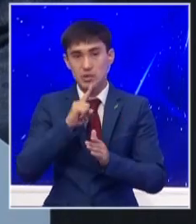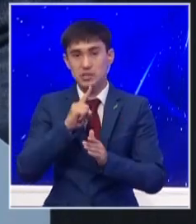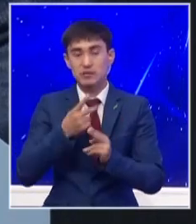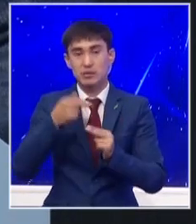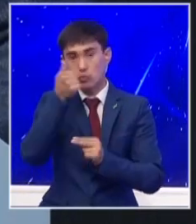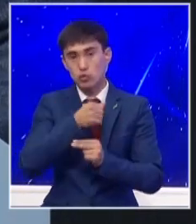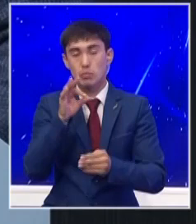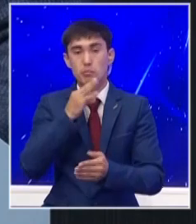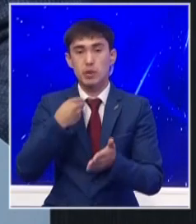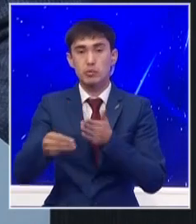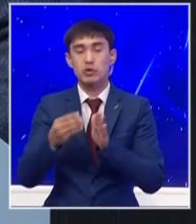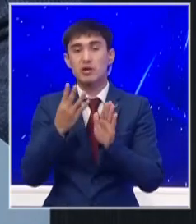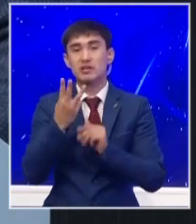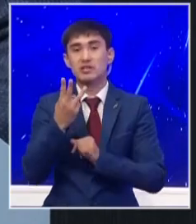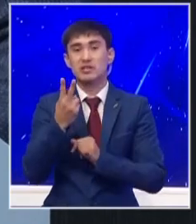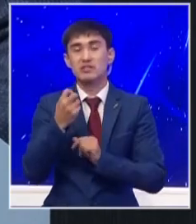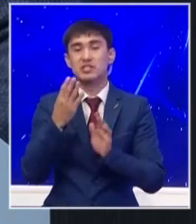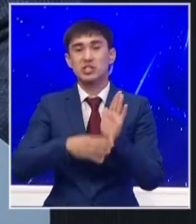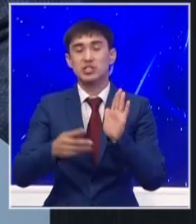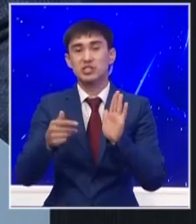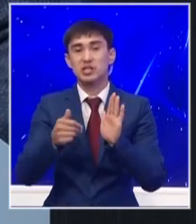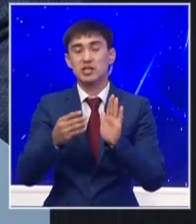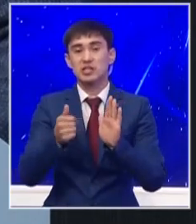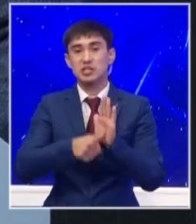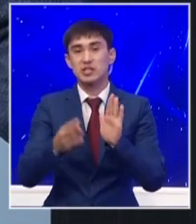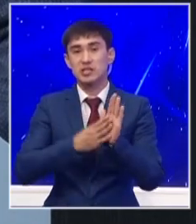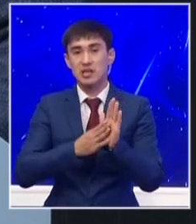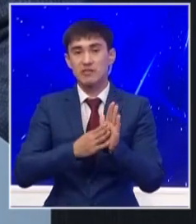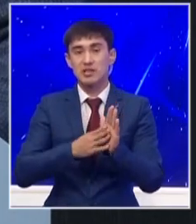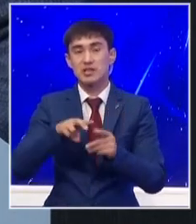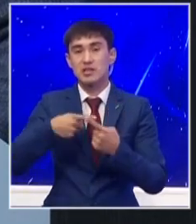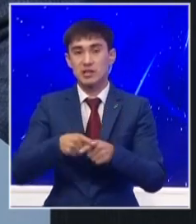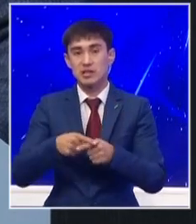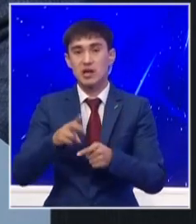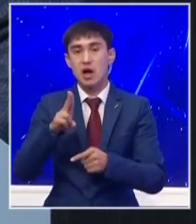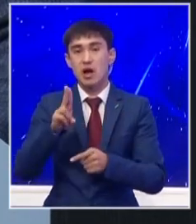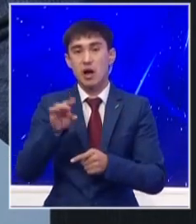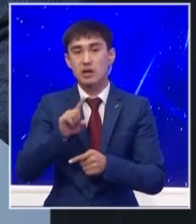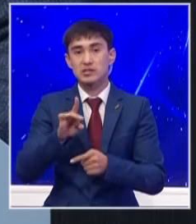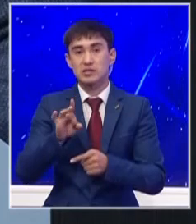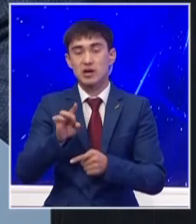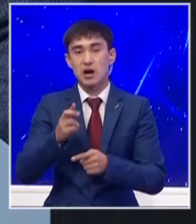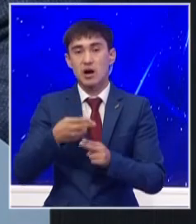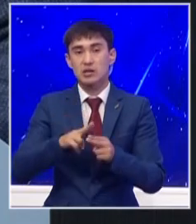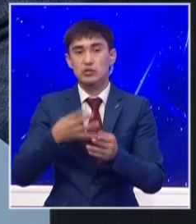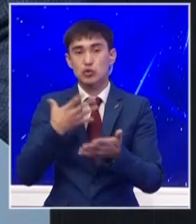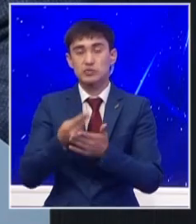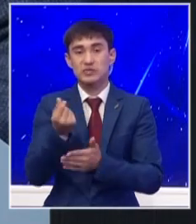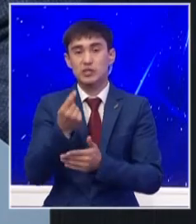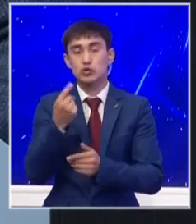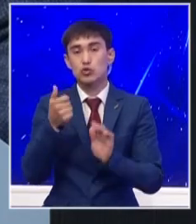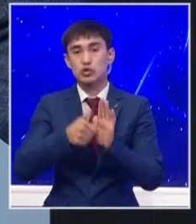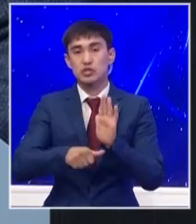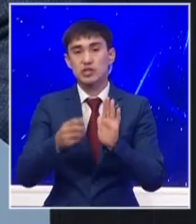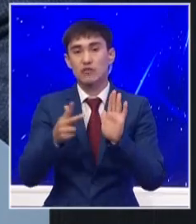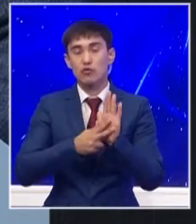приобретено 269 единиц техники, в том числе через АО «Казагрофинанс» 84 единицы, из собственных средств